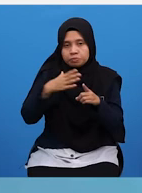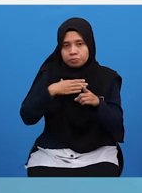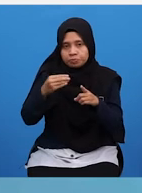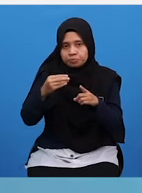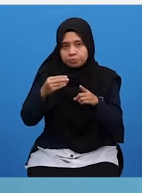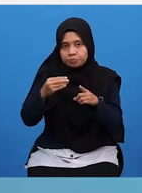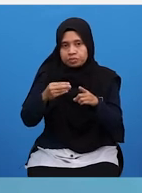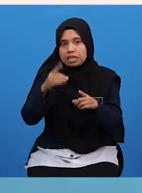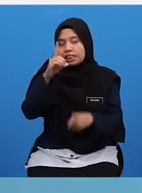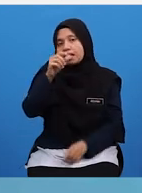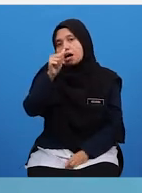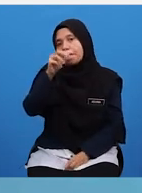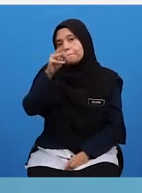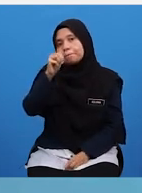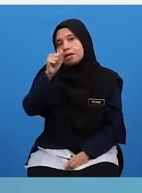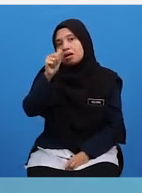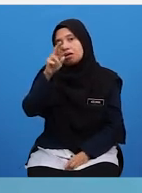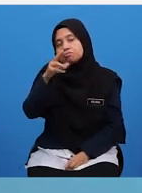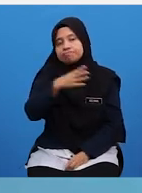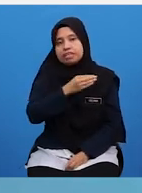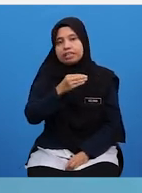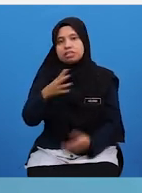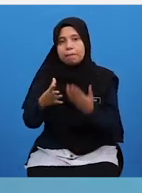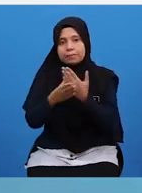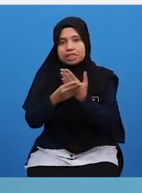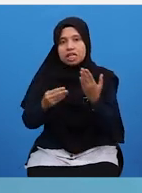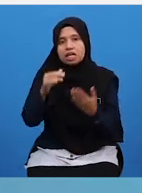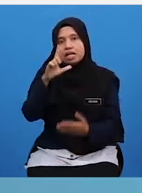putih, dama dan minyak linsik.